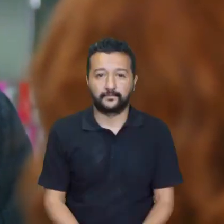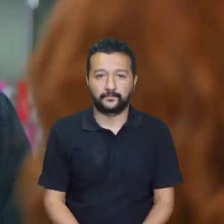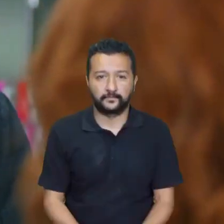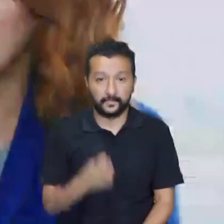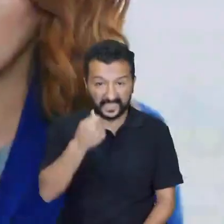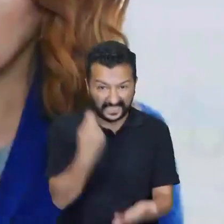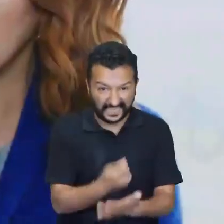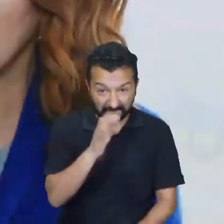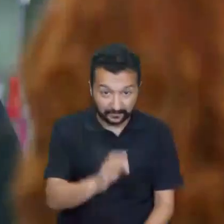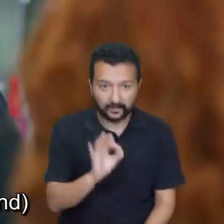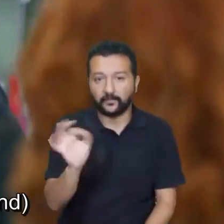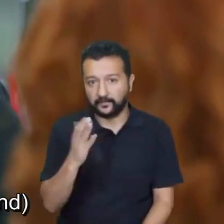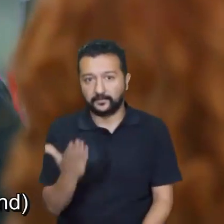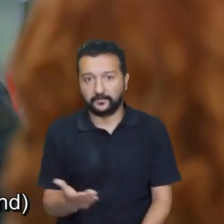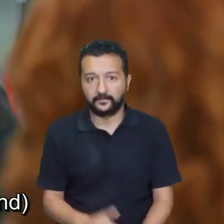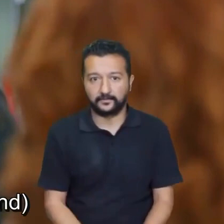Nakit mi? Hı.